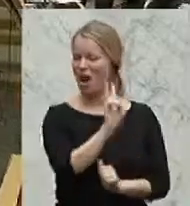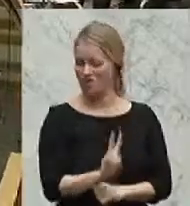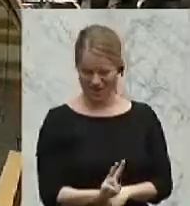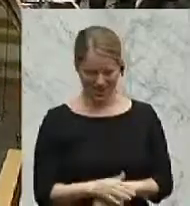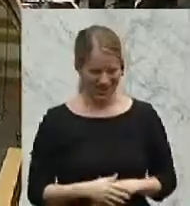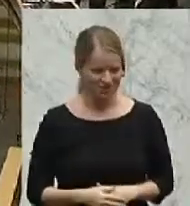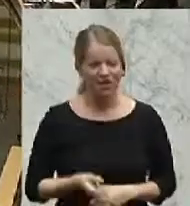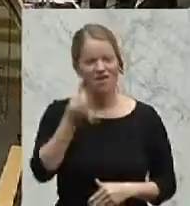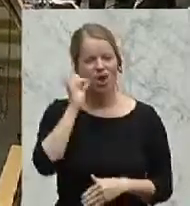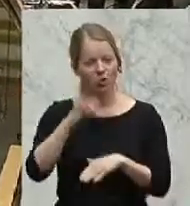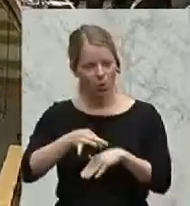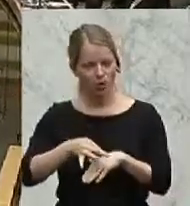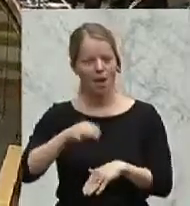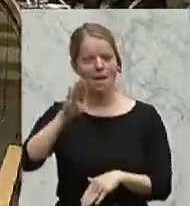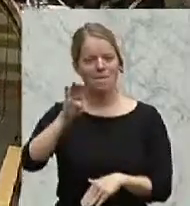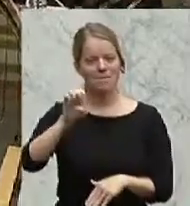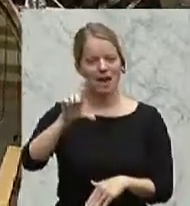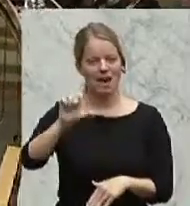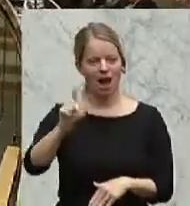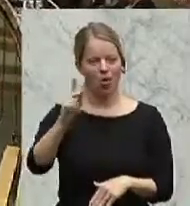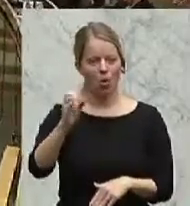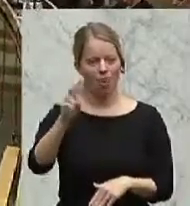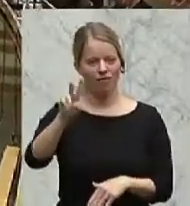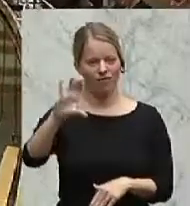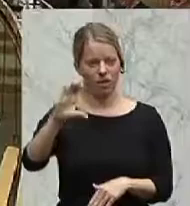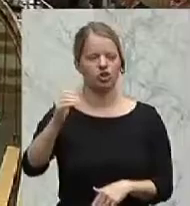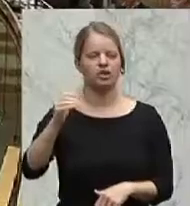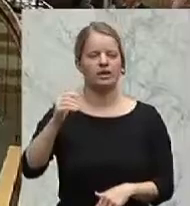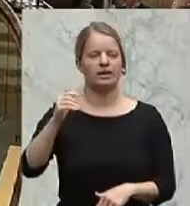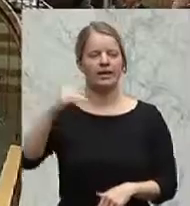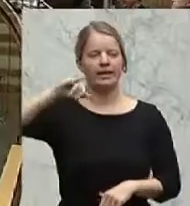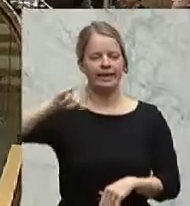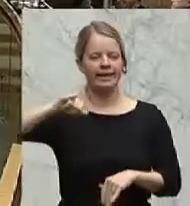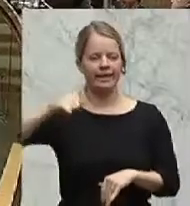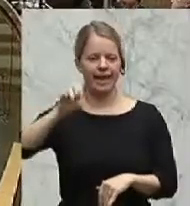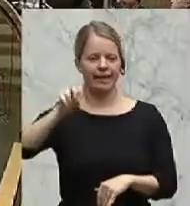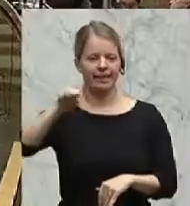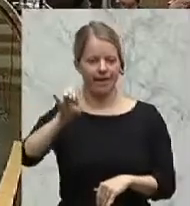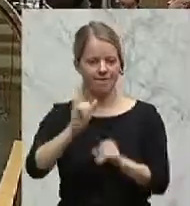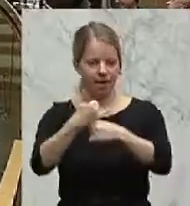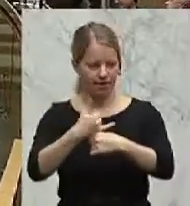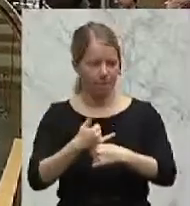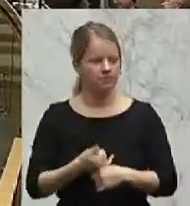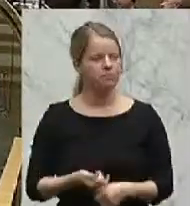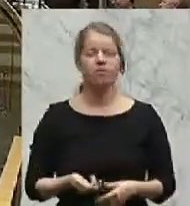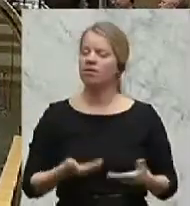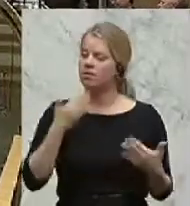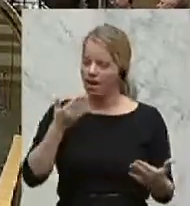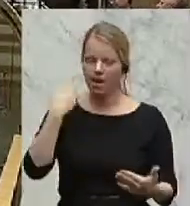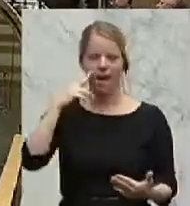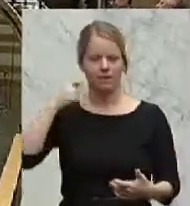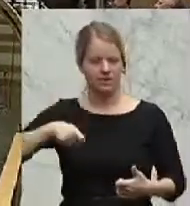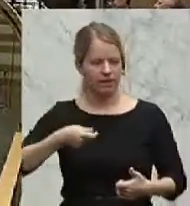den Reigen der Gesundheitssprecher, schließt Dagmar Berlakovic-Jenewein, FPÖ. Frau Minister, Herr Bundesminister, ja, es ist jetzt ein bisschen